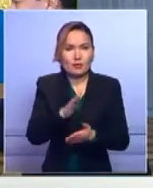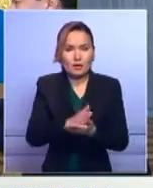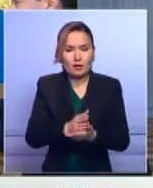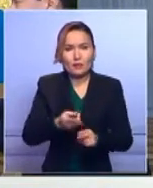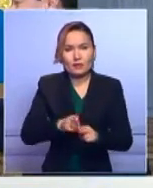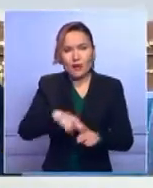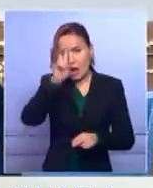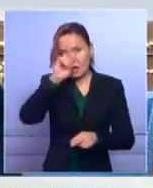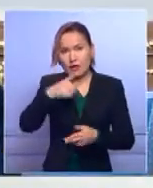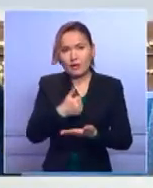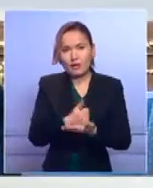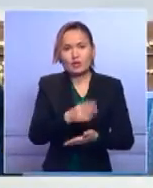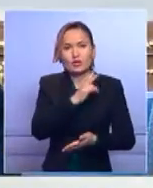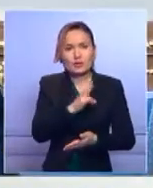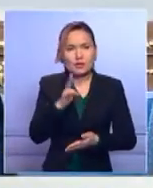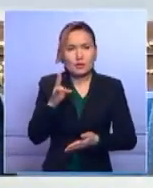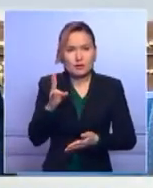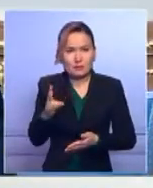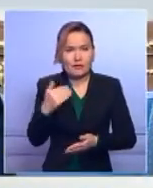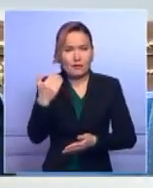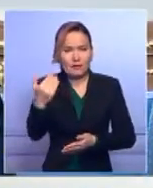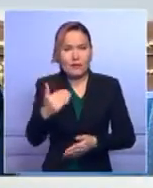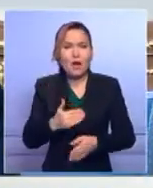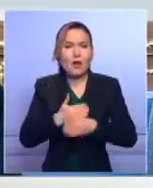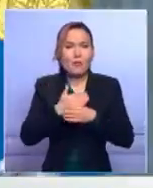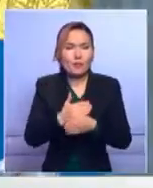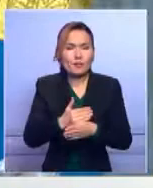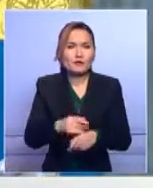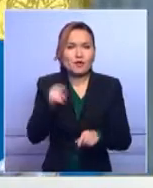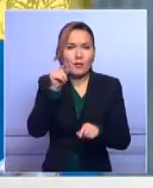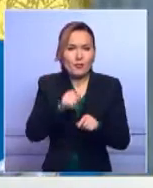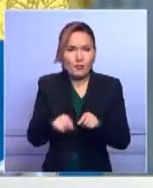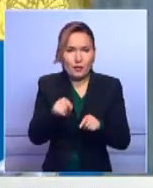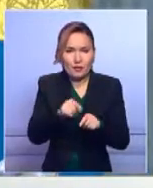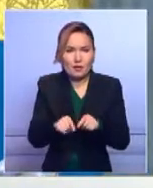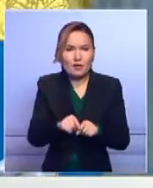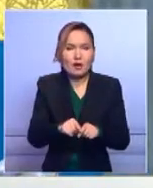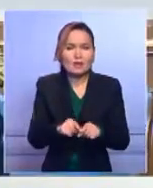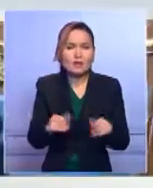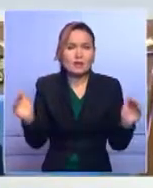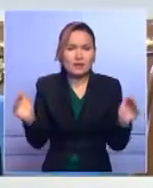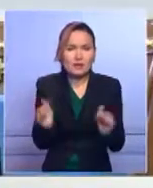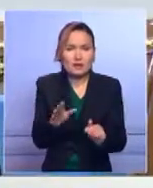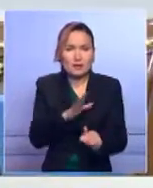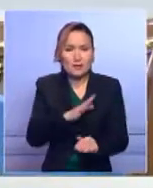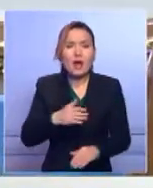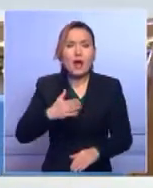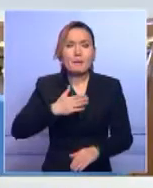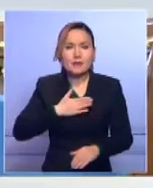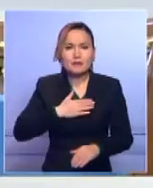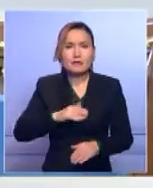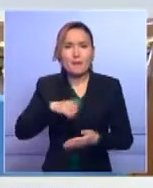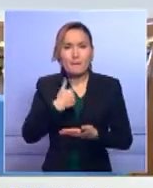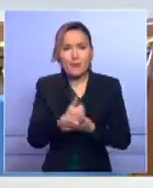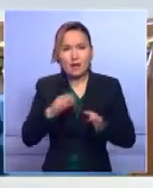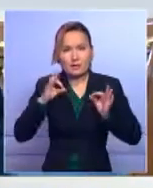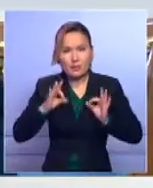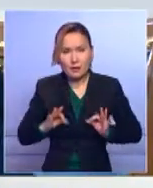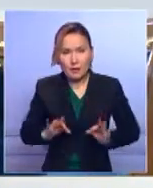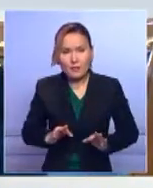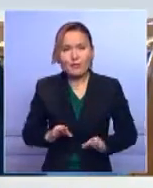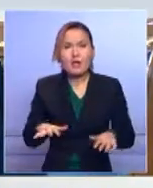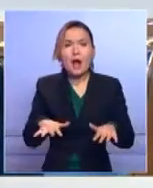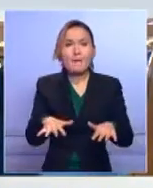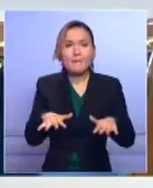нәтижесінде рұқсат беру құжаттары айтарлықтай азайтылып, жоспарлы тексерулер тоқтатылды. Сондай-ақ біз бас прокуратура және